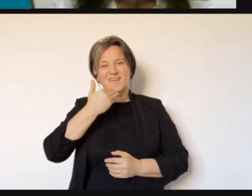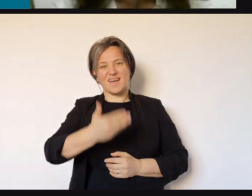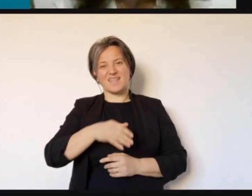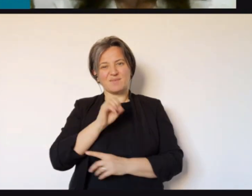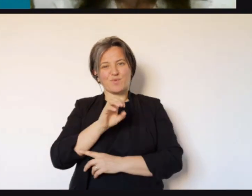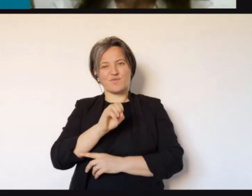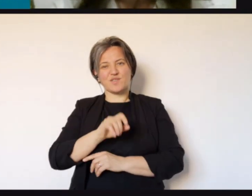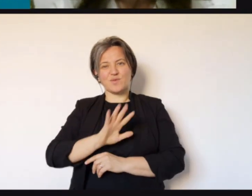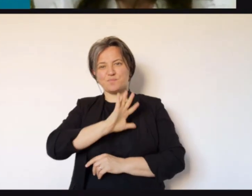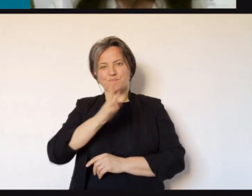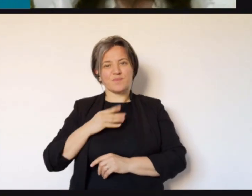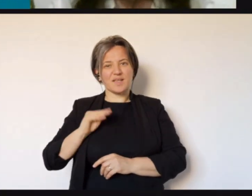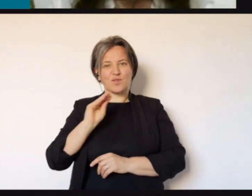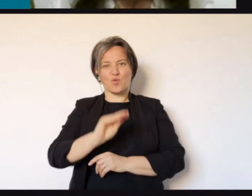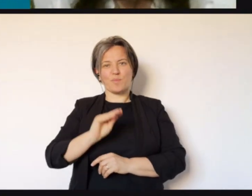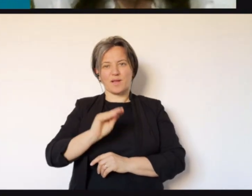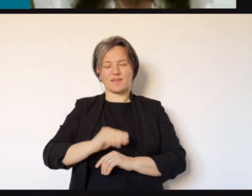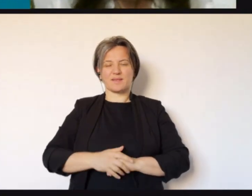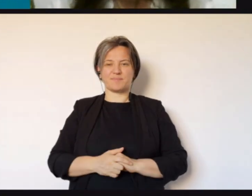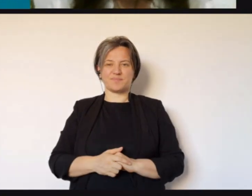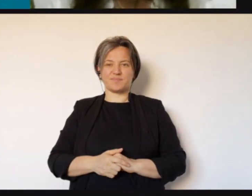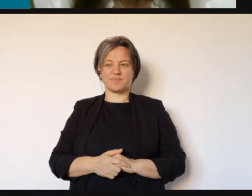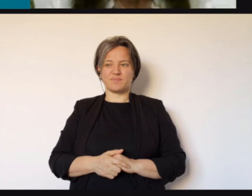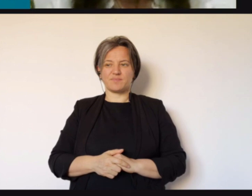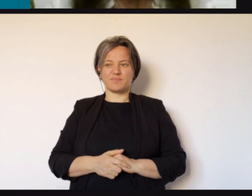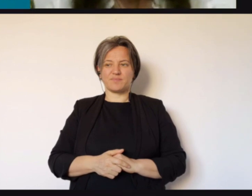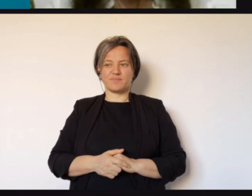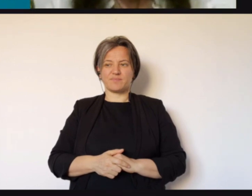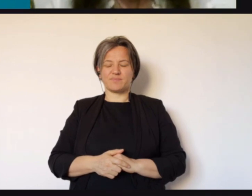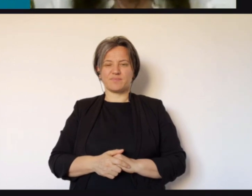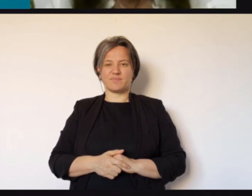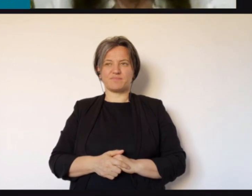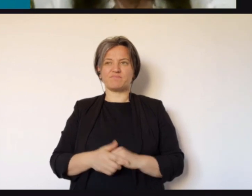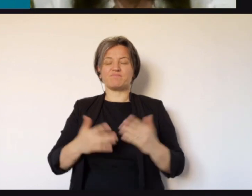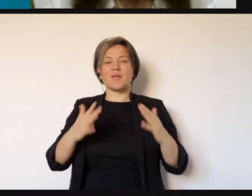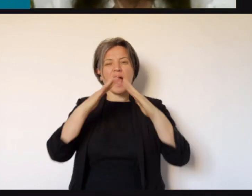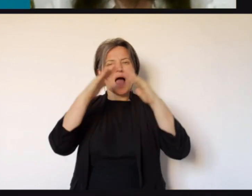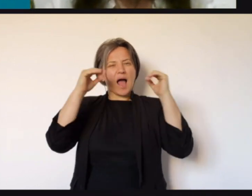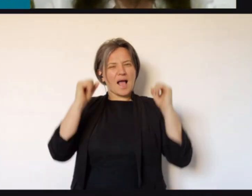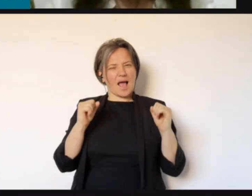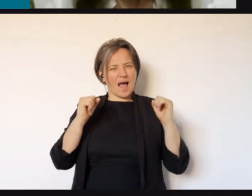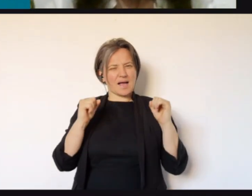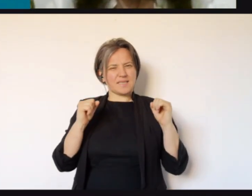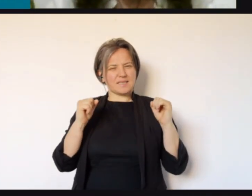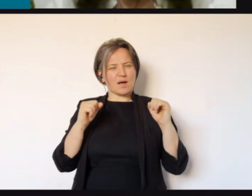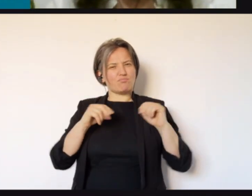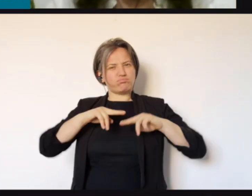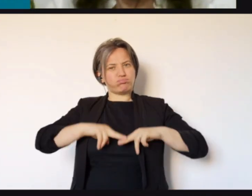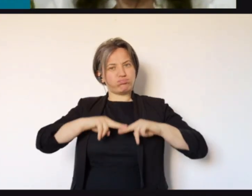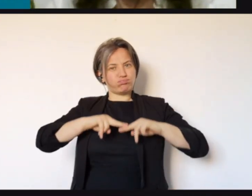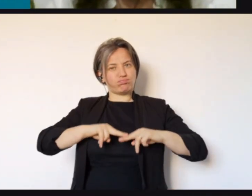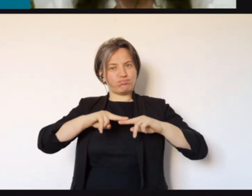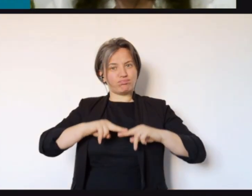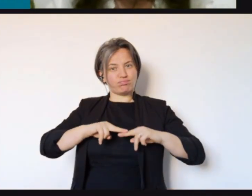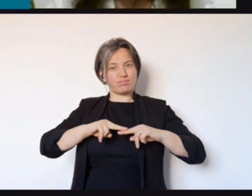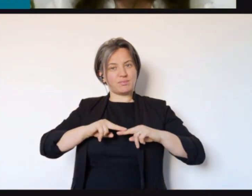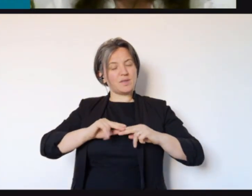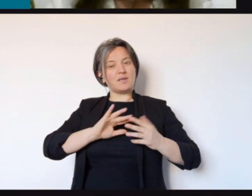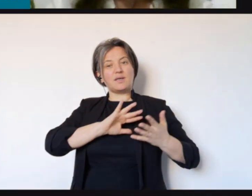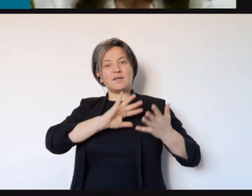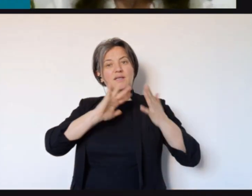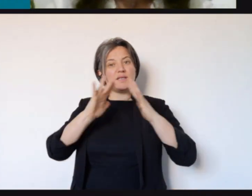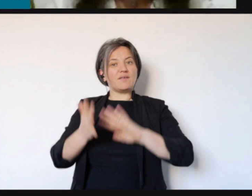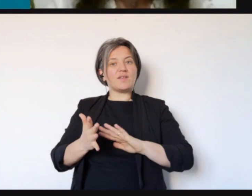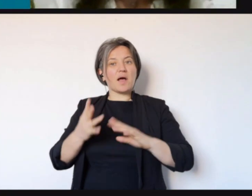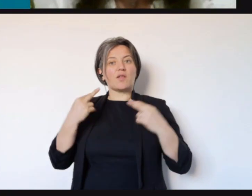Grazie professore. Un'altra domanda. La necessità di stare a casa ha introdotto